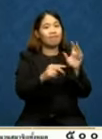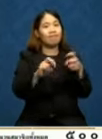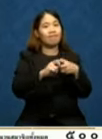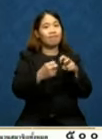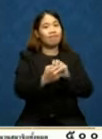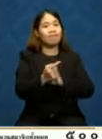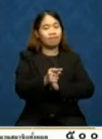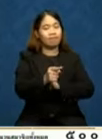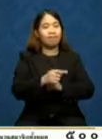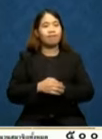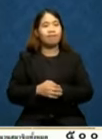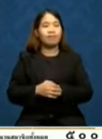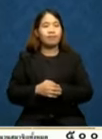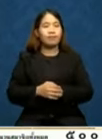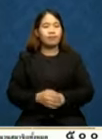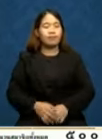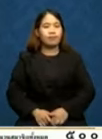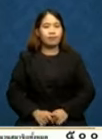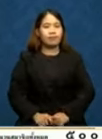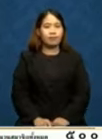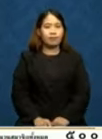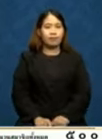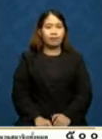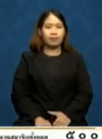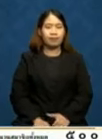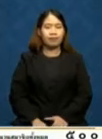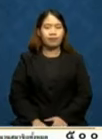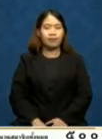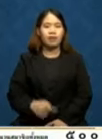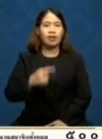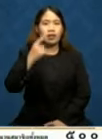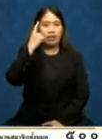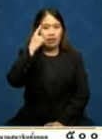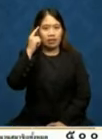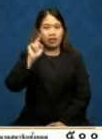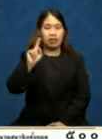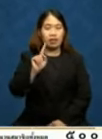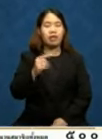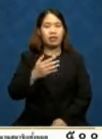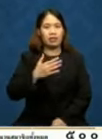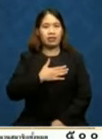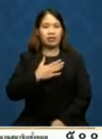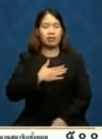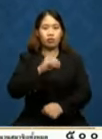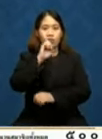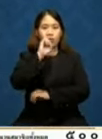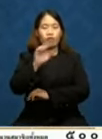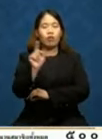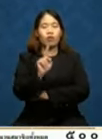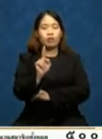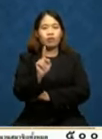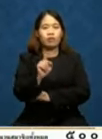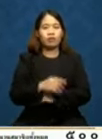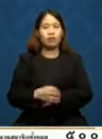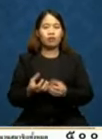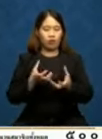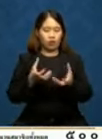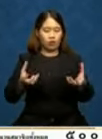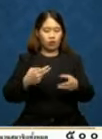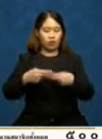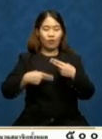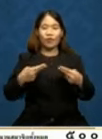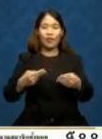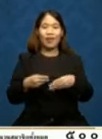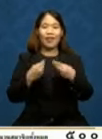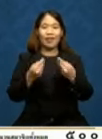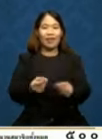การตีอยู่ดังนั้นค่ะท่านประธานสิ่งที่ยืนยันว่าการให้ของขวัญในวันเด็ก